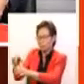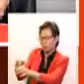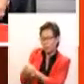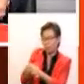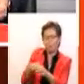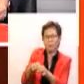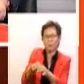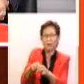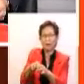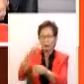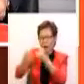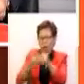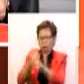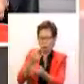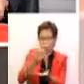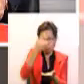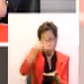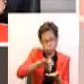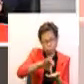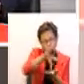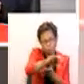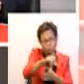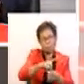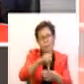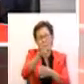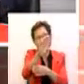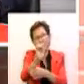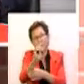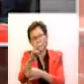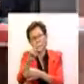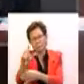membeli ekuiti tempatan di Bursa Malaysia.